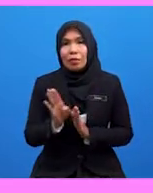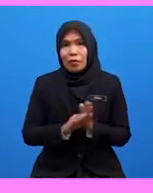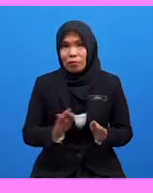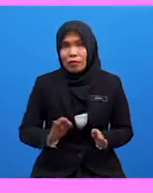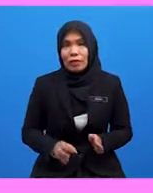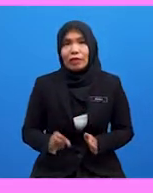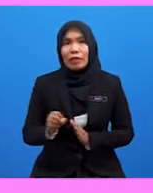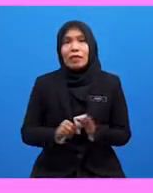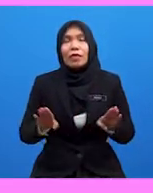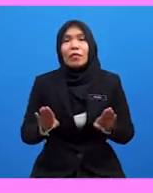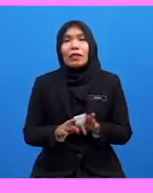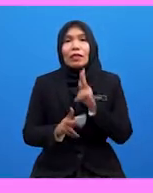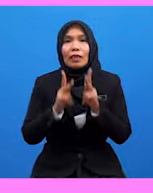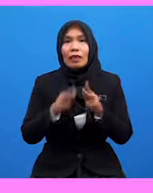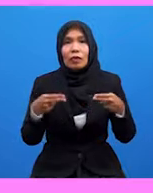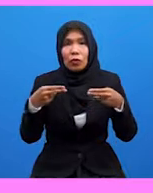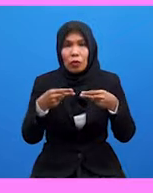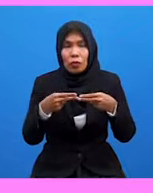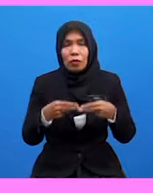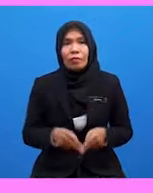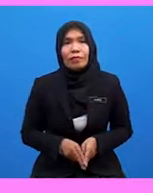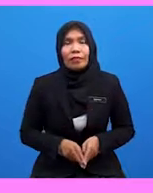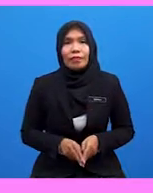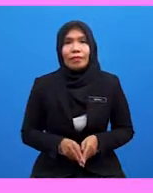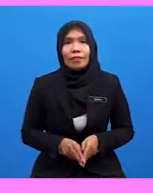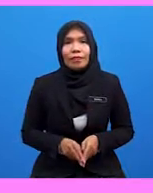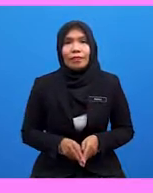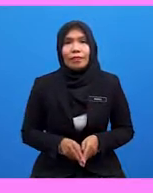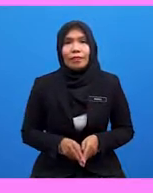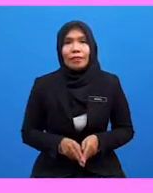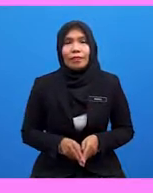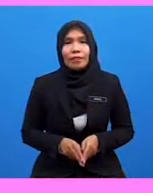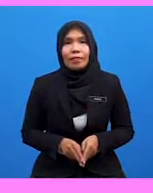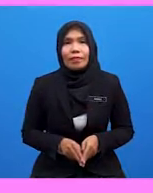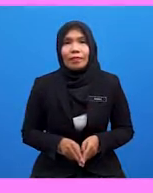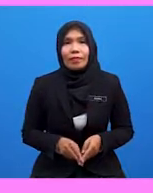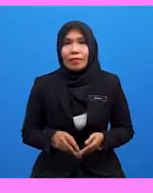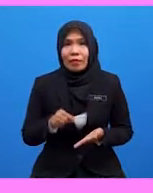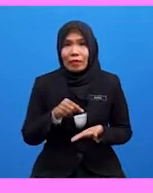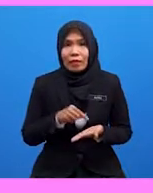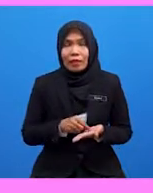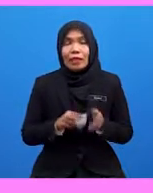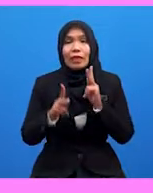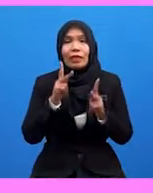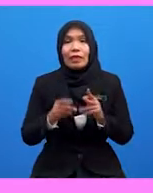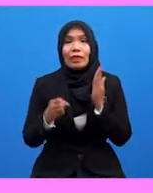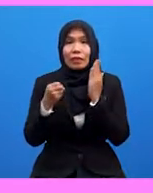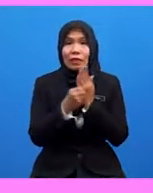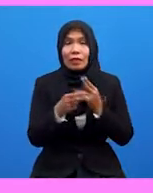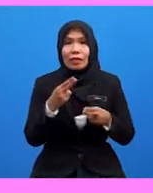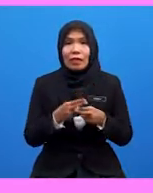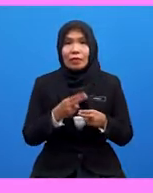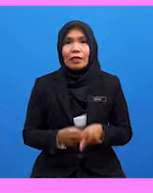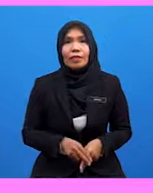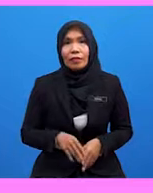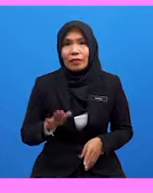Contoh, Aina menonton televisyen hingga pagi. Ini ialah kata sendi nama. Contoh lain,